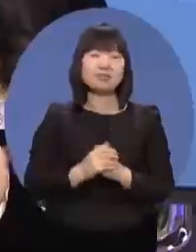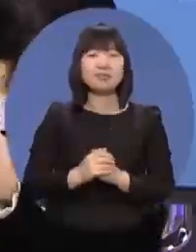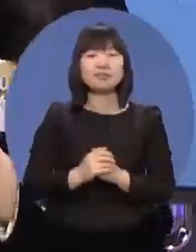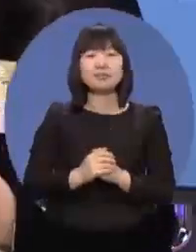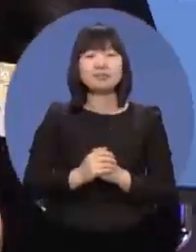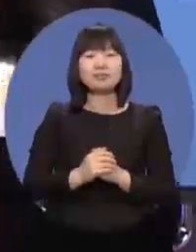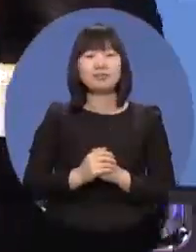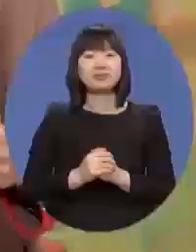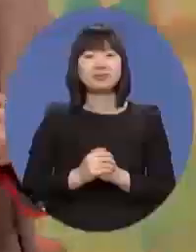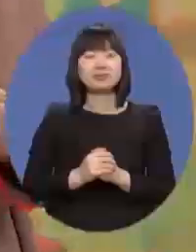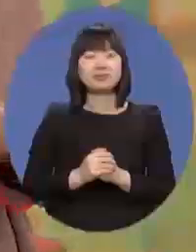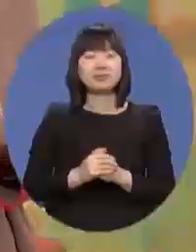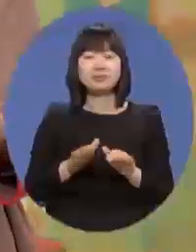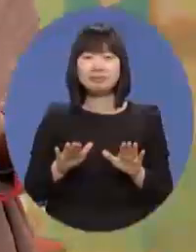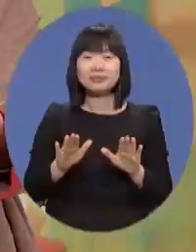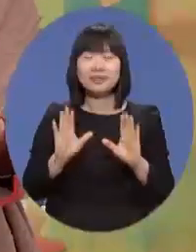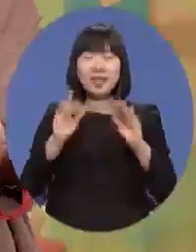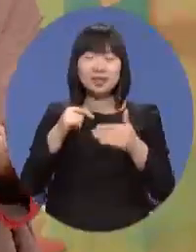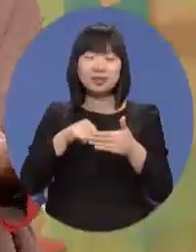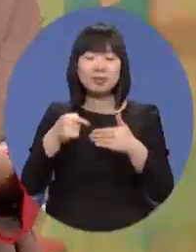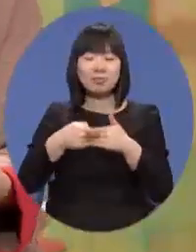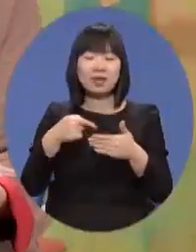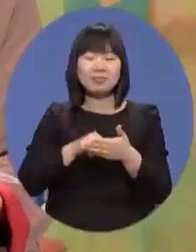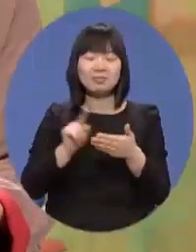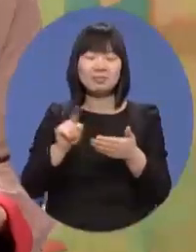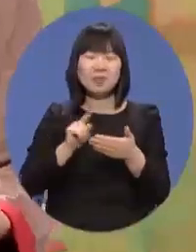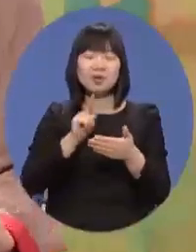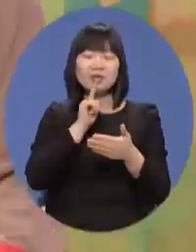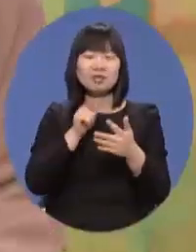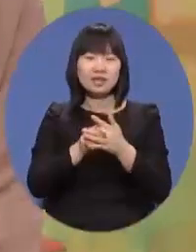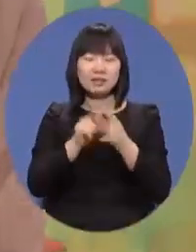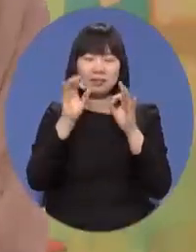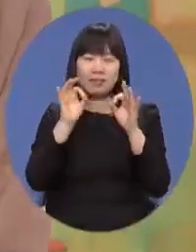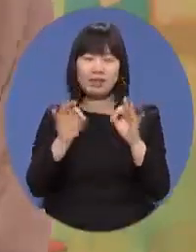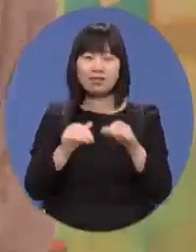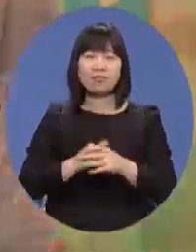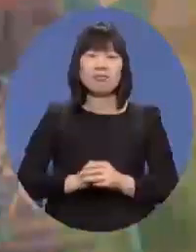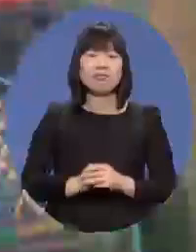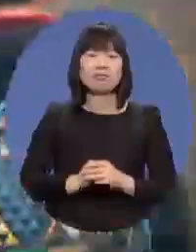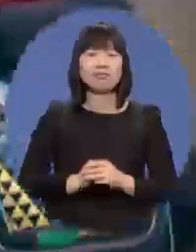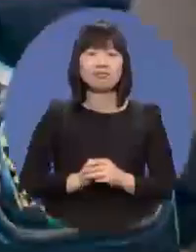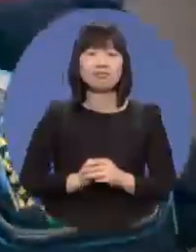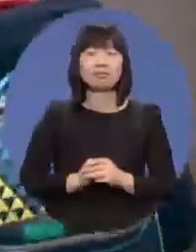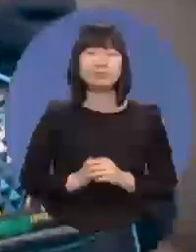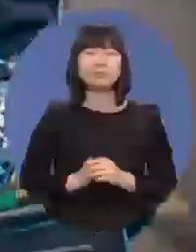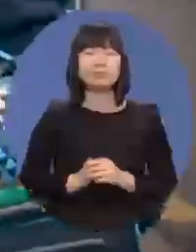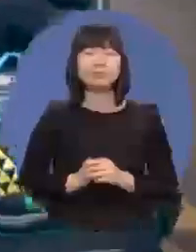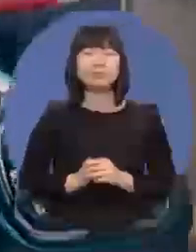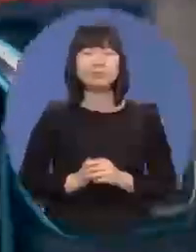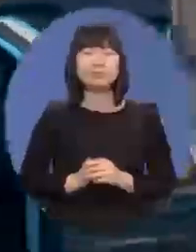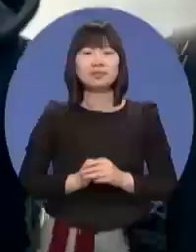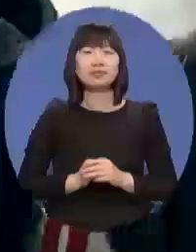네. 자, 아이의 속마음은 어떨지 정답하며 보겠습니다.